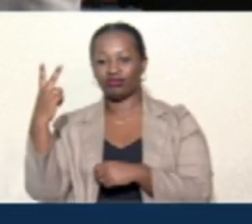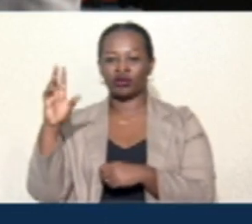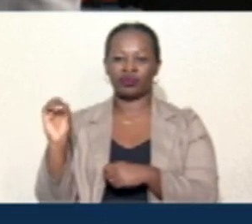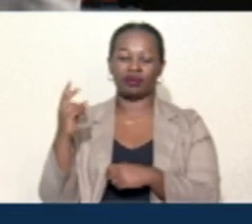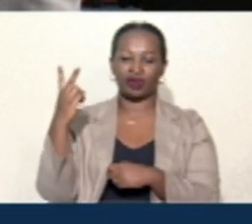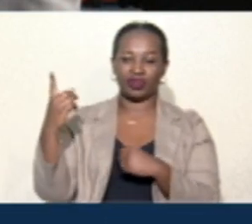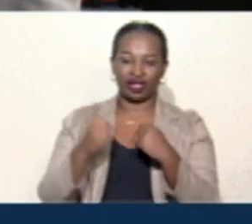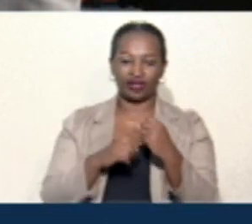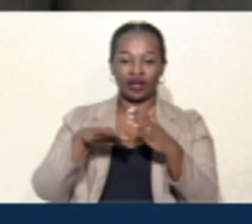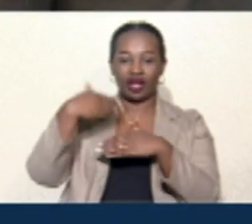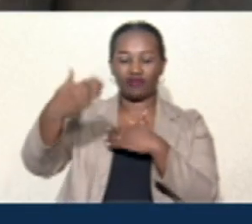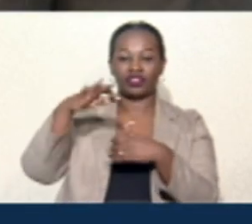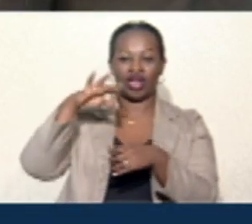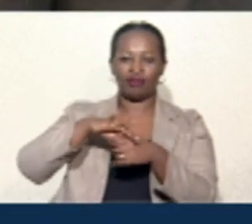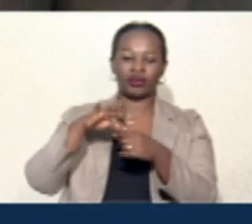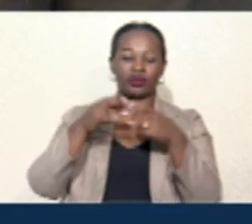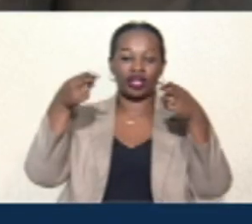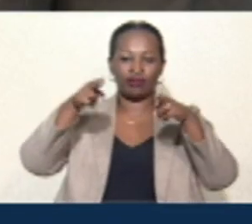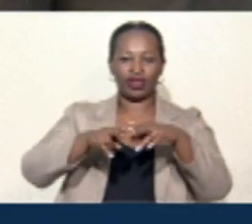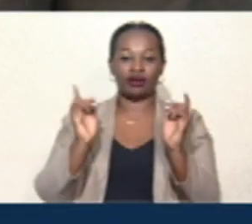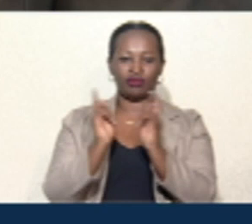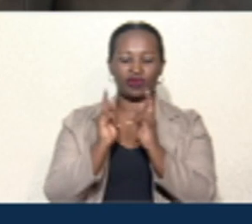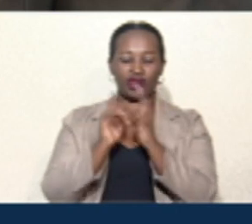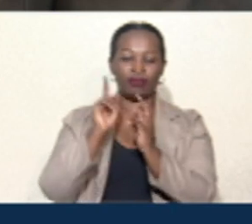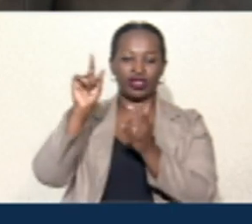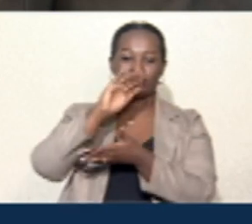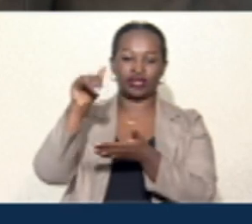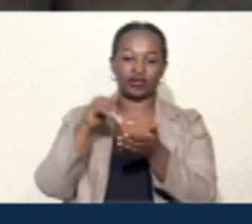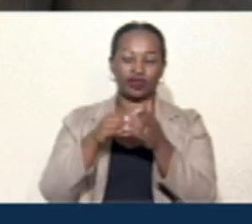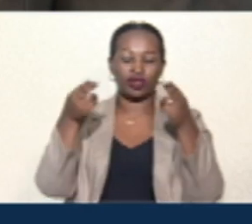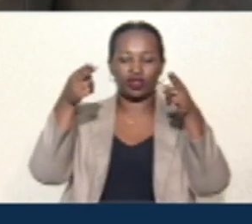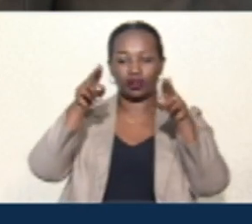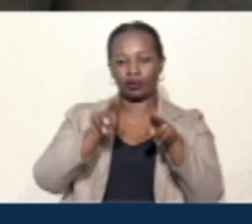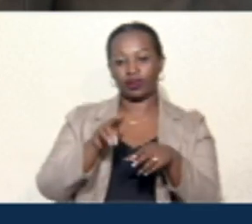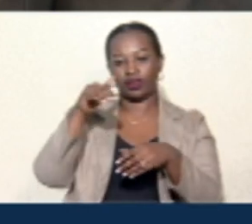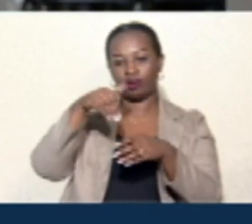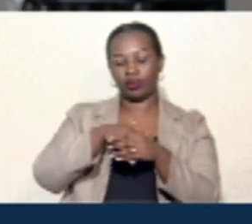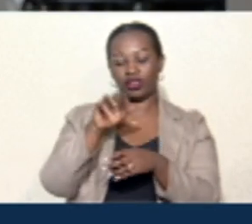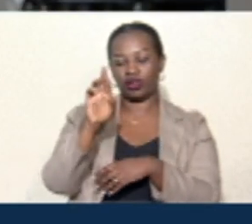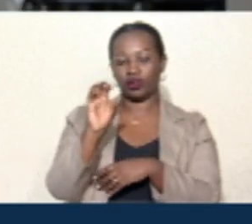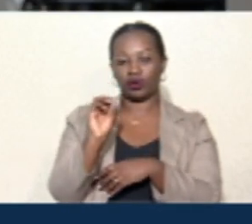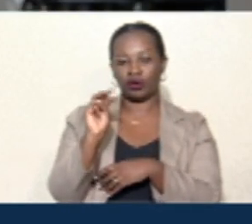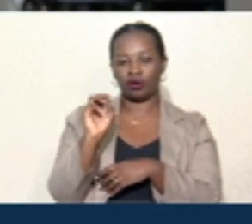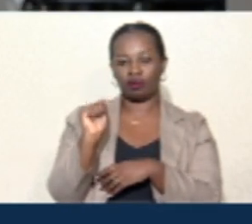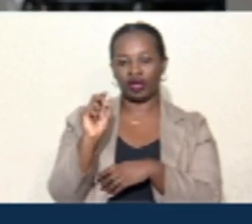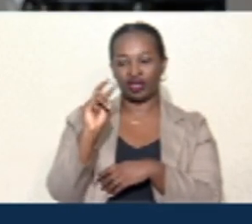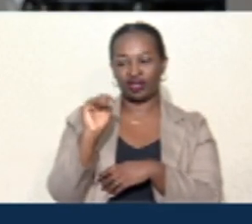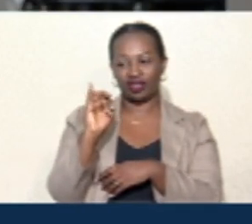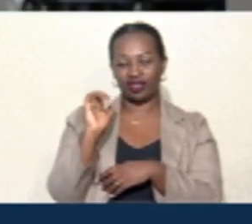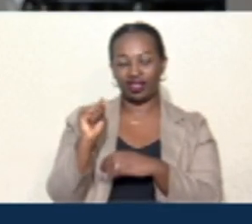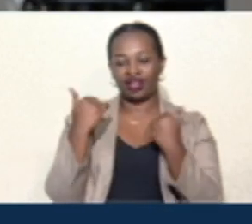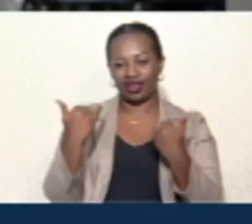2026 nyuma y'itora ryabereye mu nama yaguye iki kigo ikomeje kubera I Bucharest muri Romania. Twerekeze yo